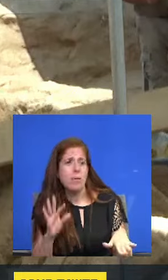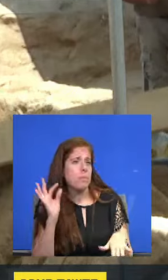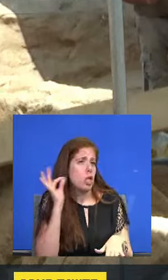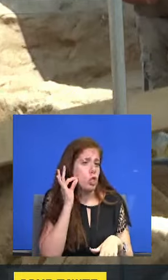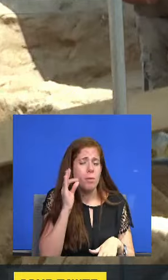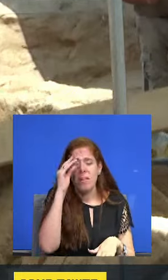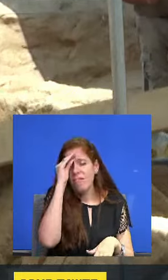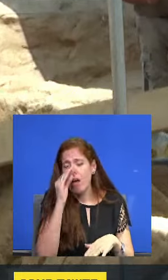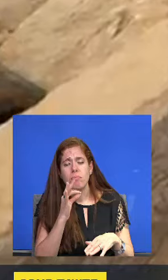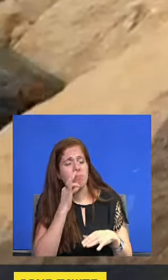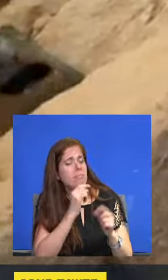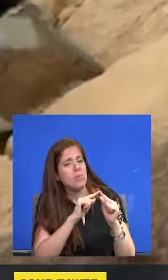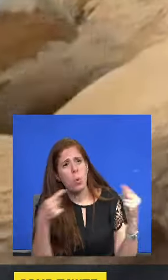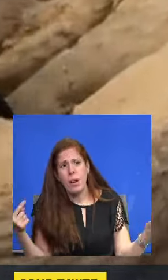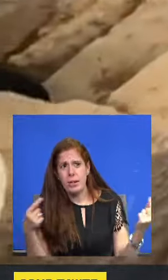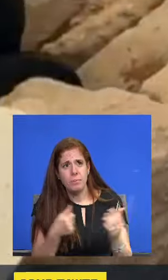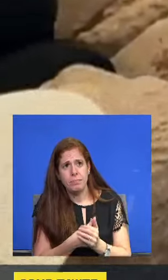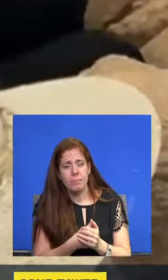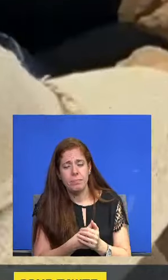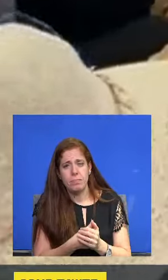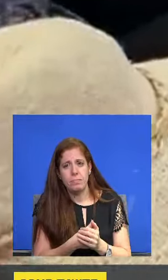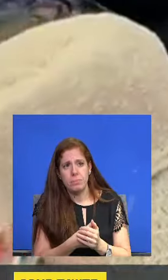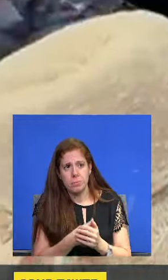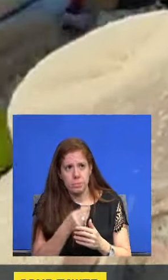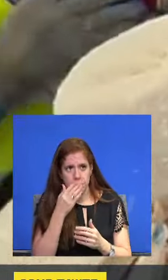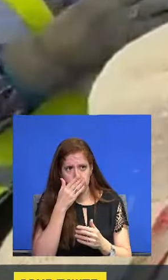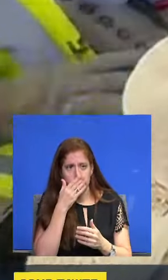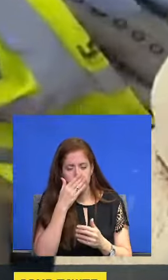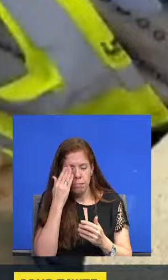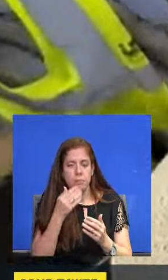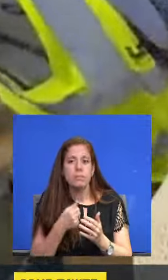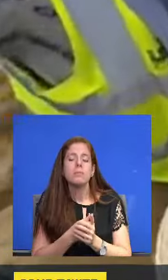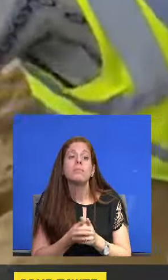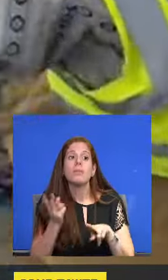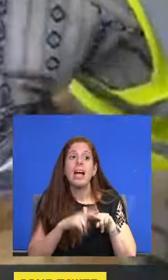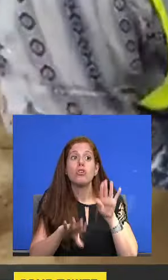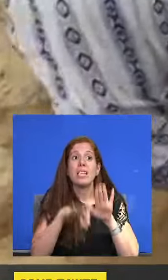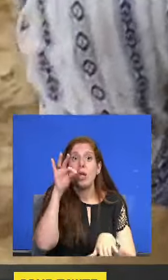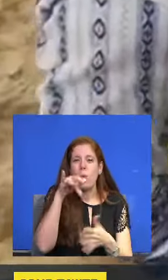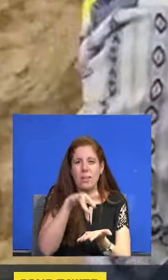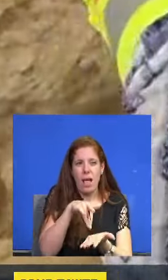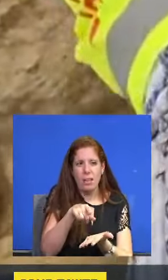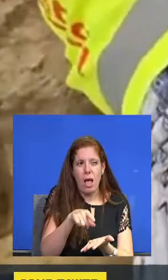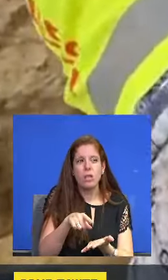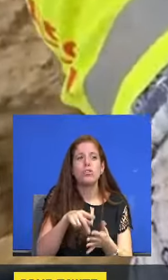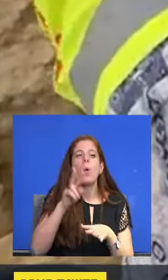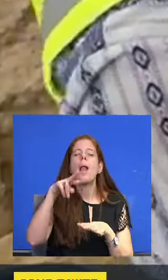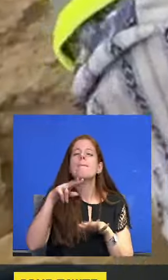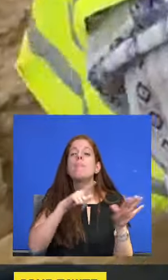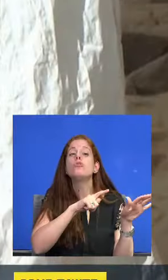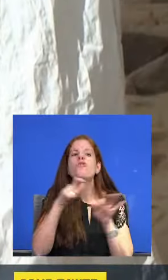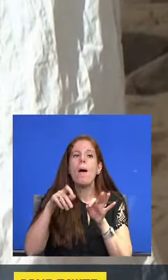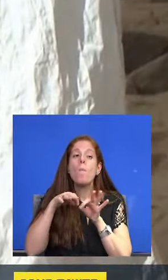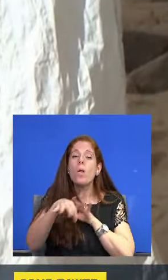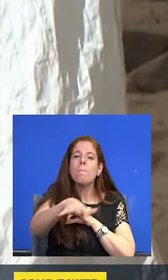מוג'וד ריג'ל, מוג'וד כולל אמר. מיד אחרי גילוי האתר שמשתרע על פני 2,700 מטר